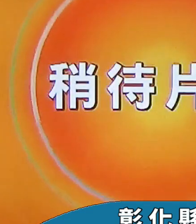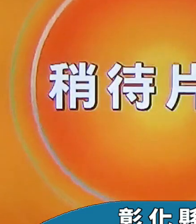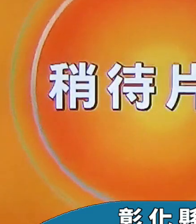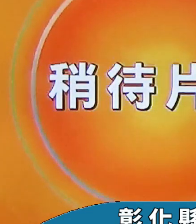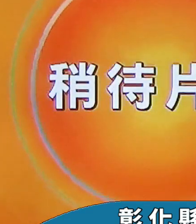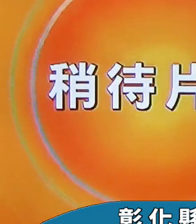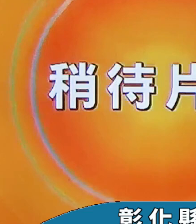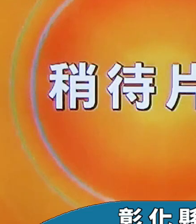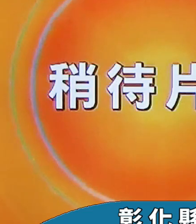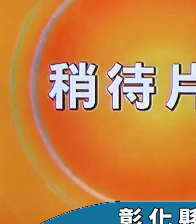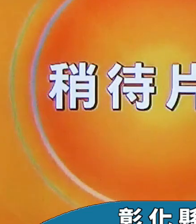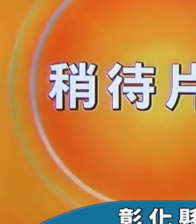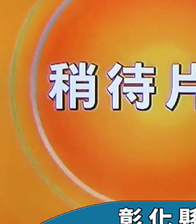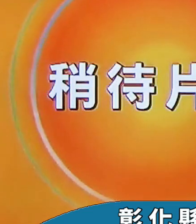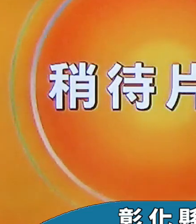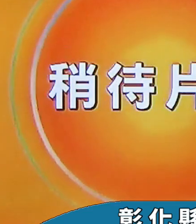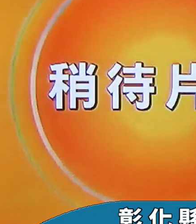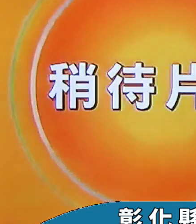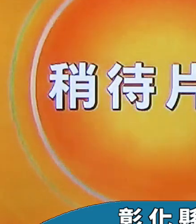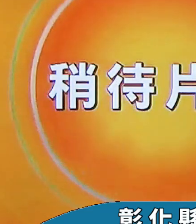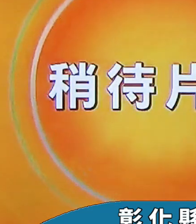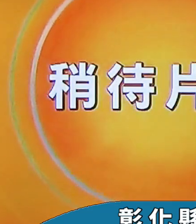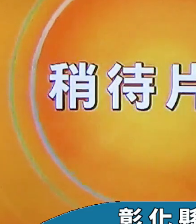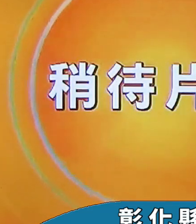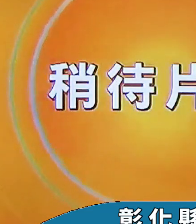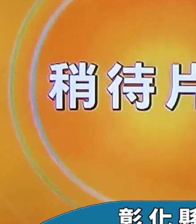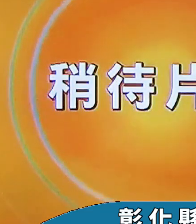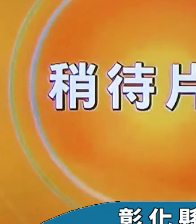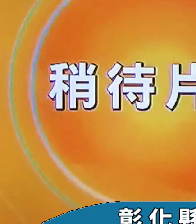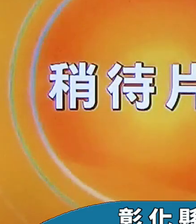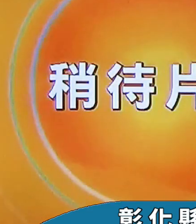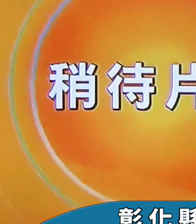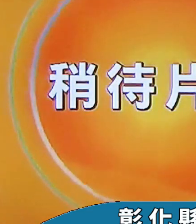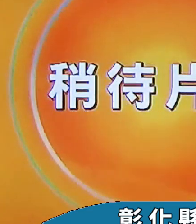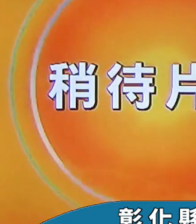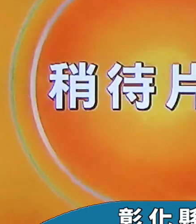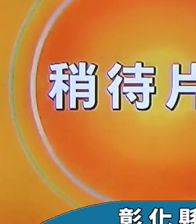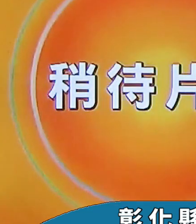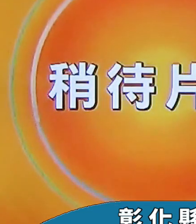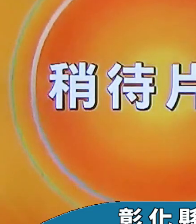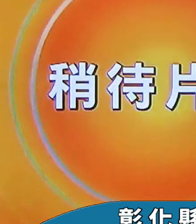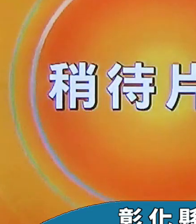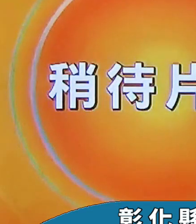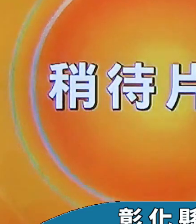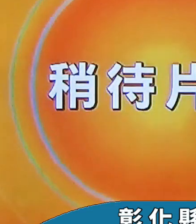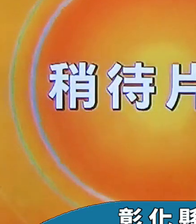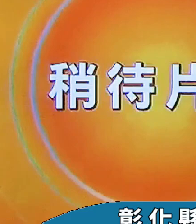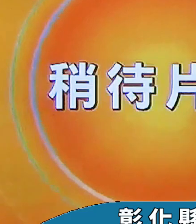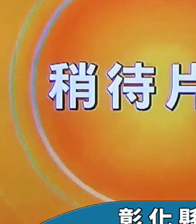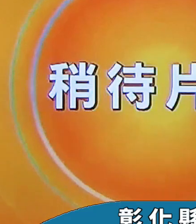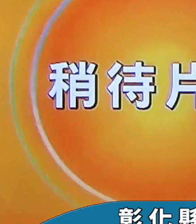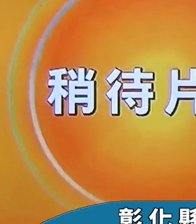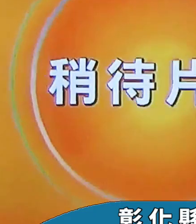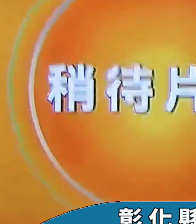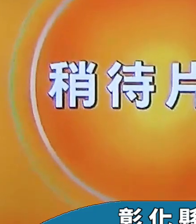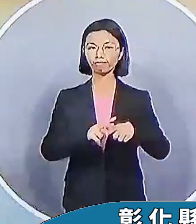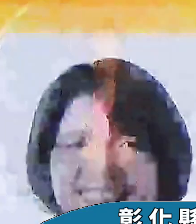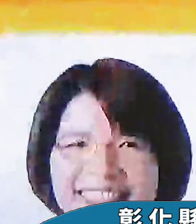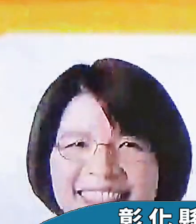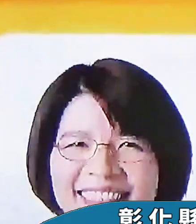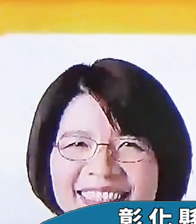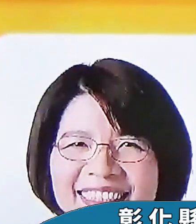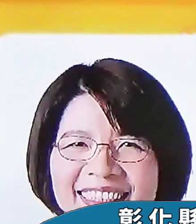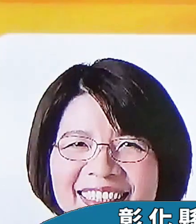OK 啦， 但他中间有一点， 我 一直在 repeat。 还好，还好，我觉得还好。 而且他没有一直看，他没有